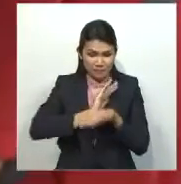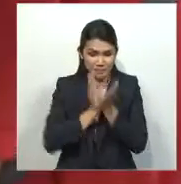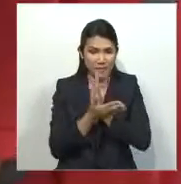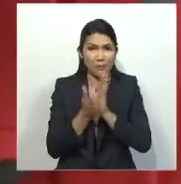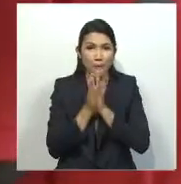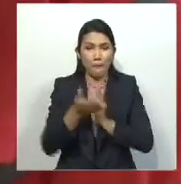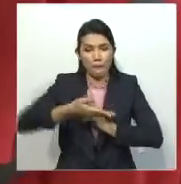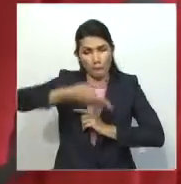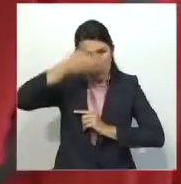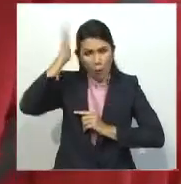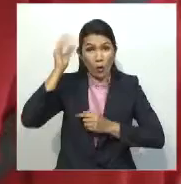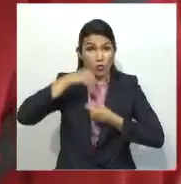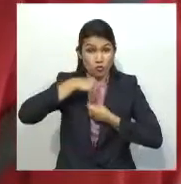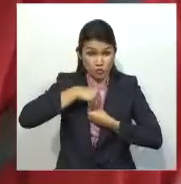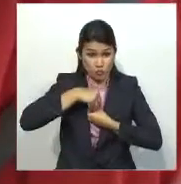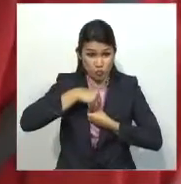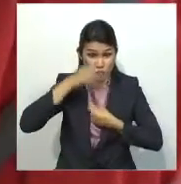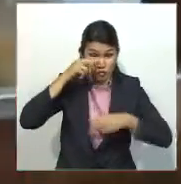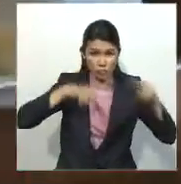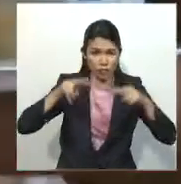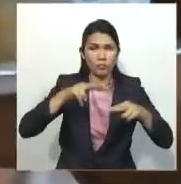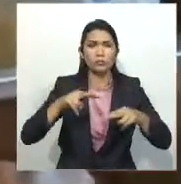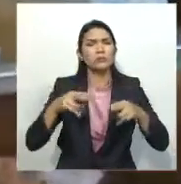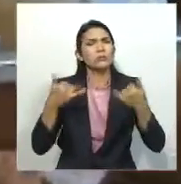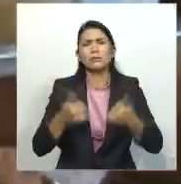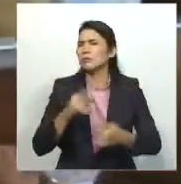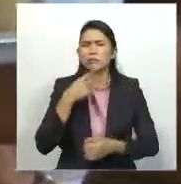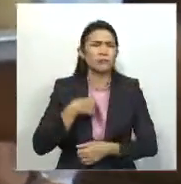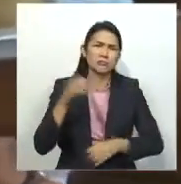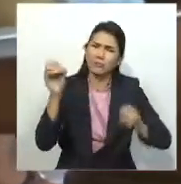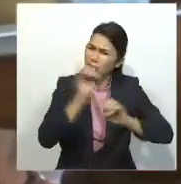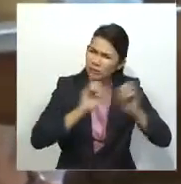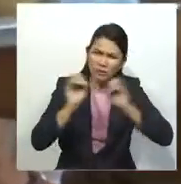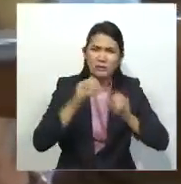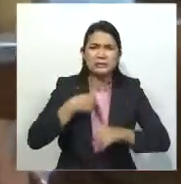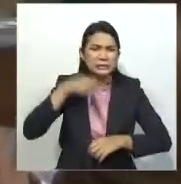ใต้นั้นทางพลเอกอภิรัตน์ชี้แจงว่าไม่เคยมี